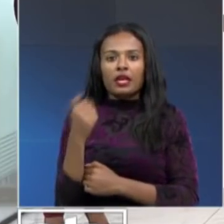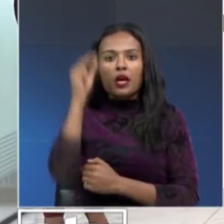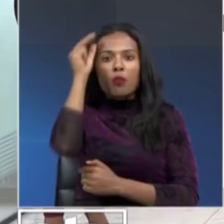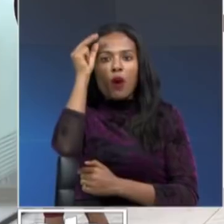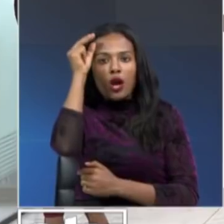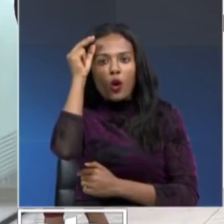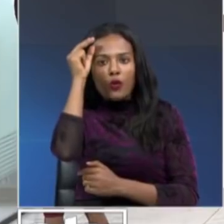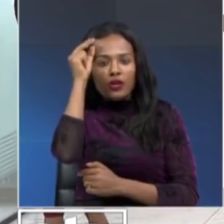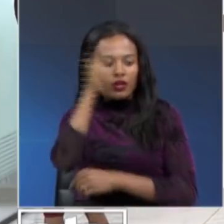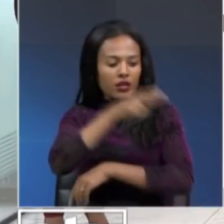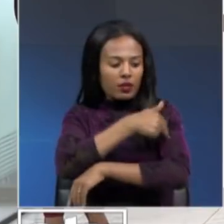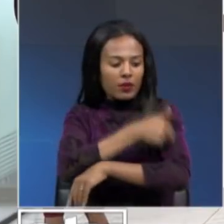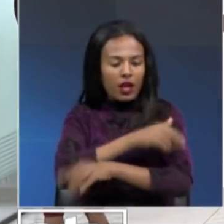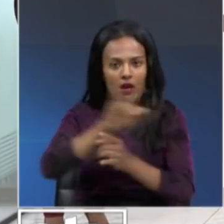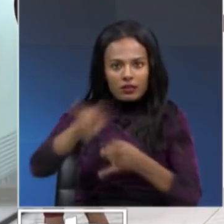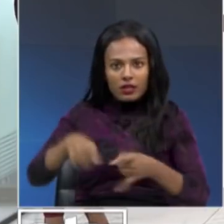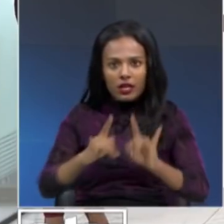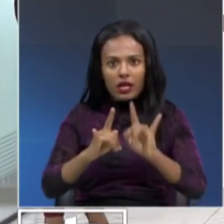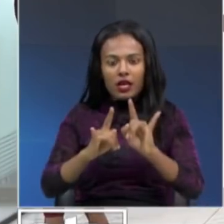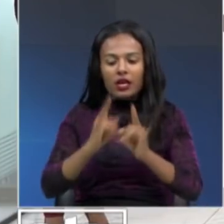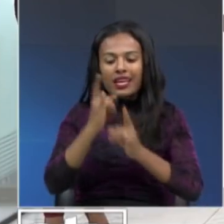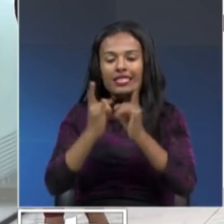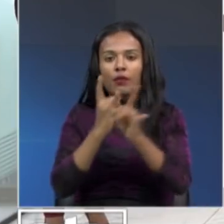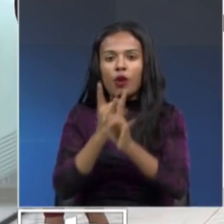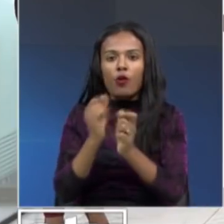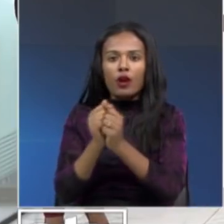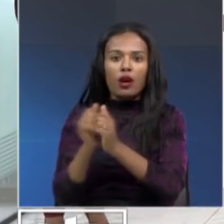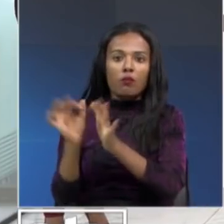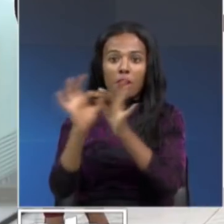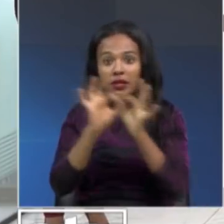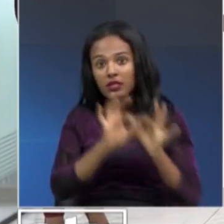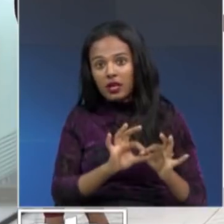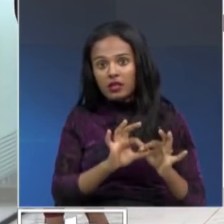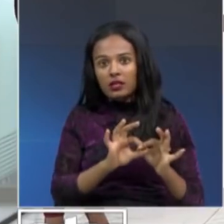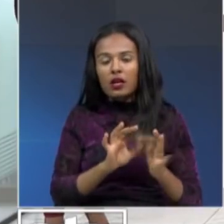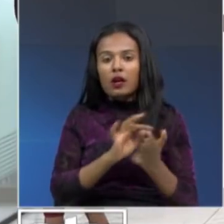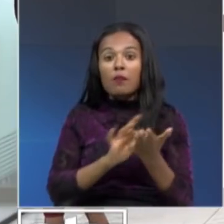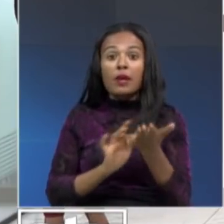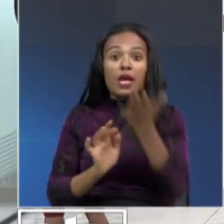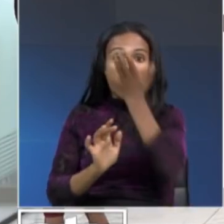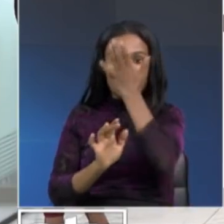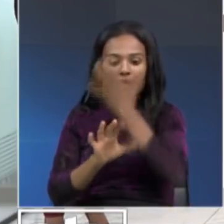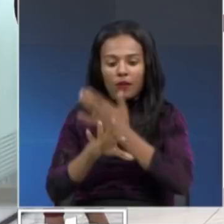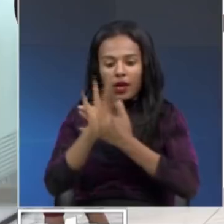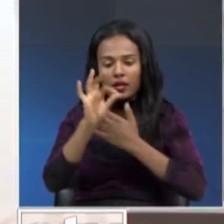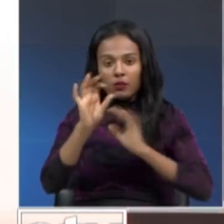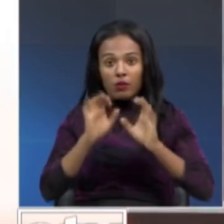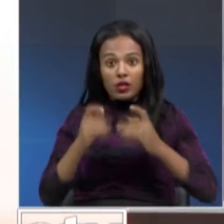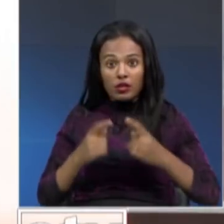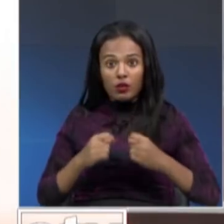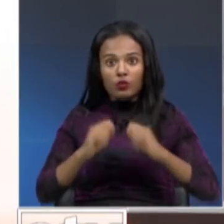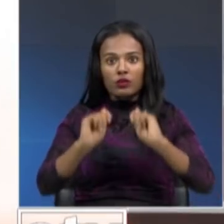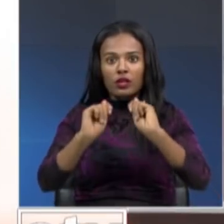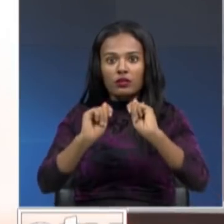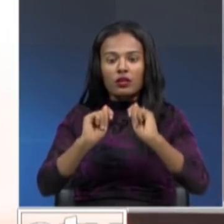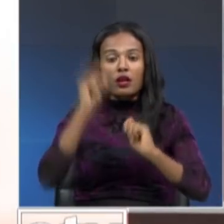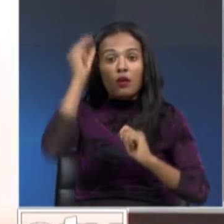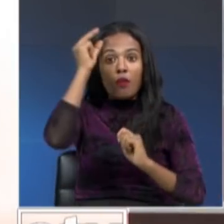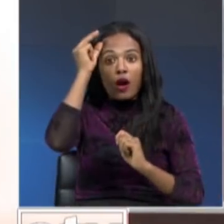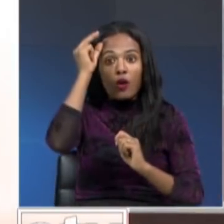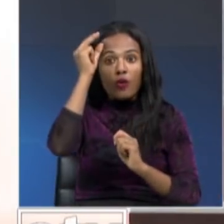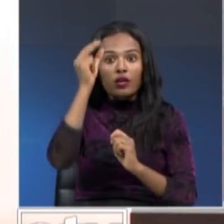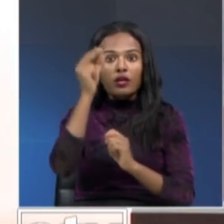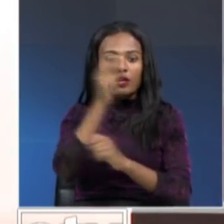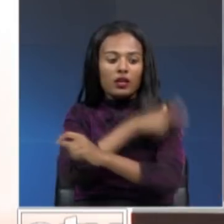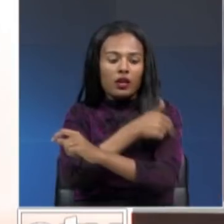የባህላዊ ሕክምና ዘዴ ከዘመናዊው ጋር በማስተሳሰር መድኃኒት ለማግኘት በሚደረገው ጥረት የባህላዊ ሕክምና